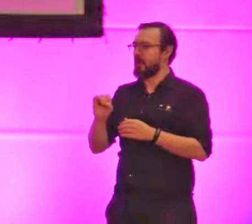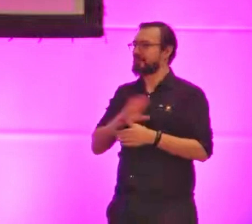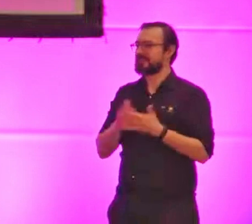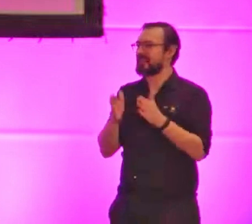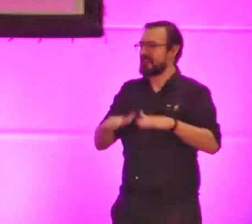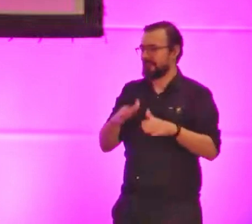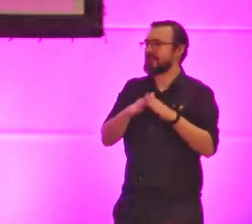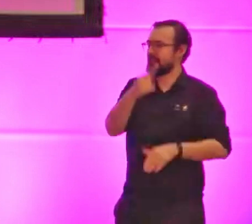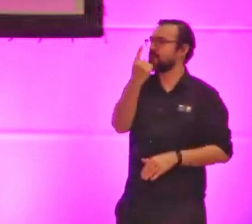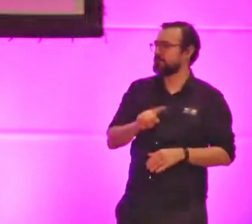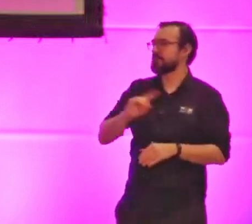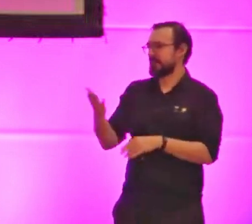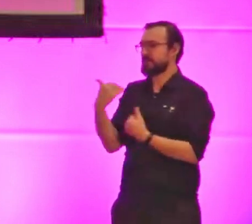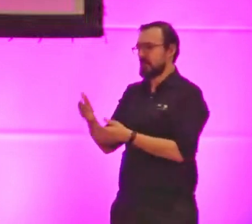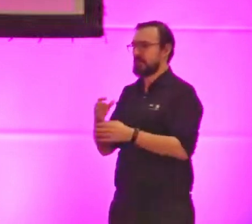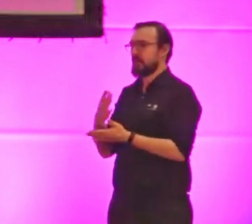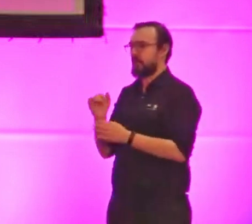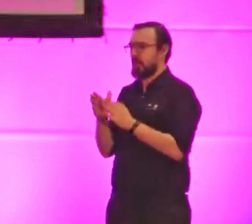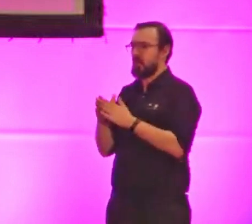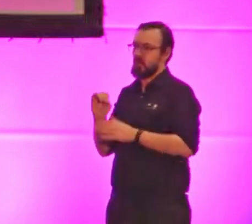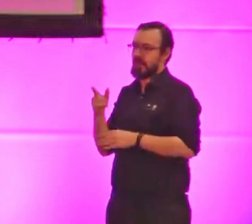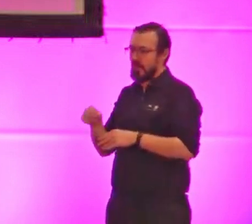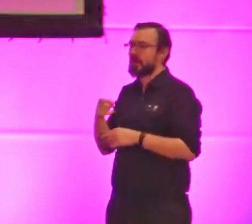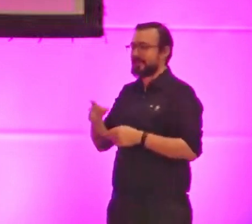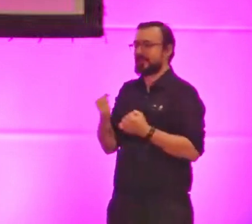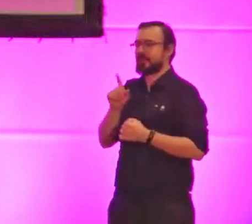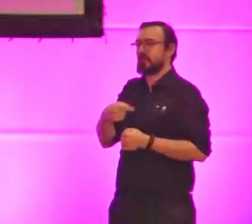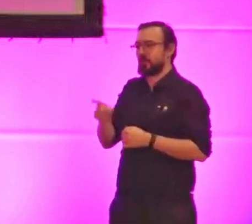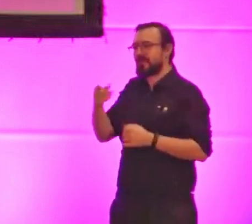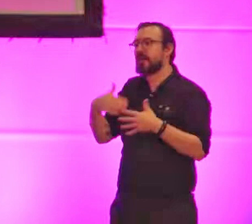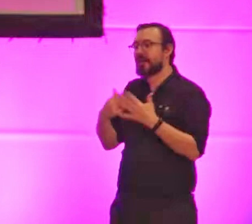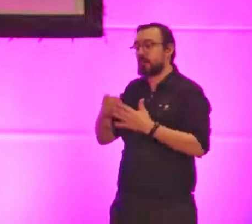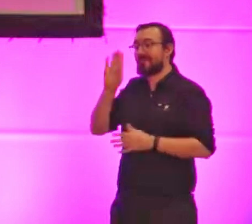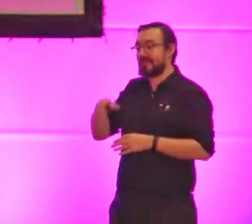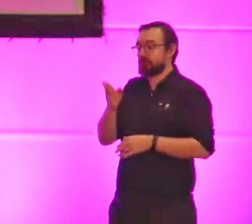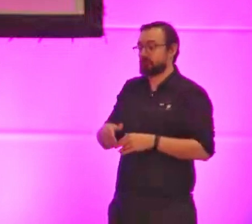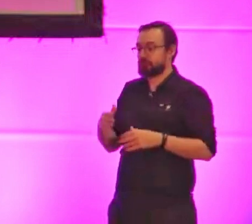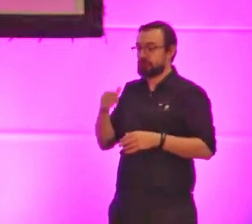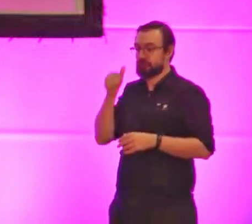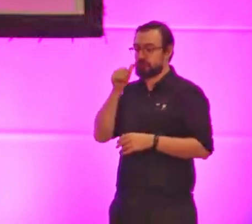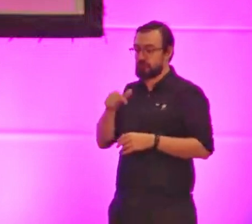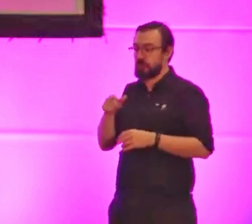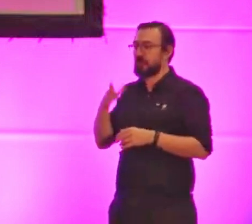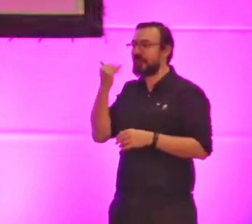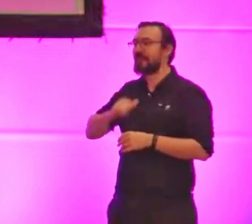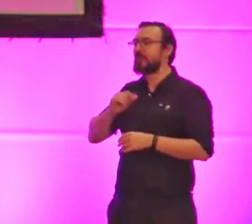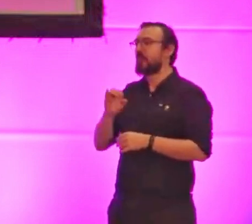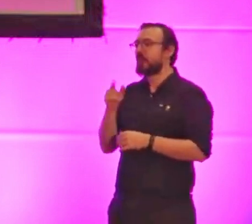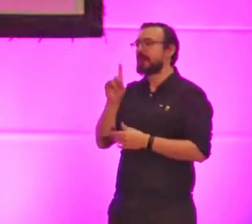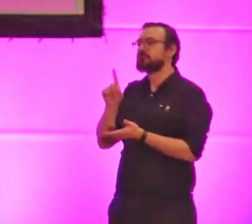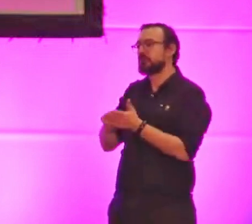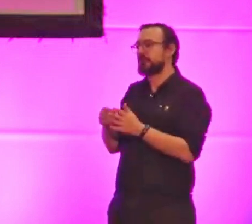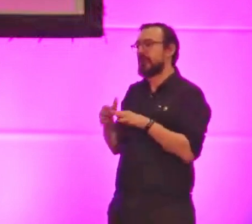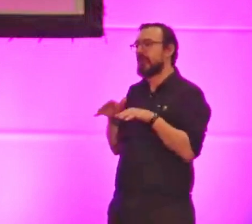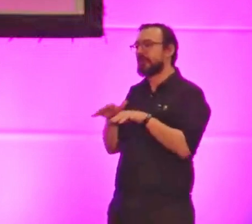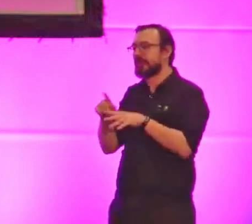och fred först. Det var viktigt för dem. Och det var det som var krig, för de visste att Sudans regering kunde använda oljan för att